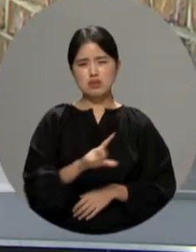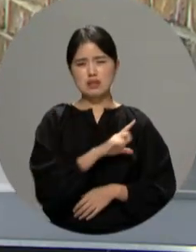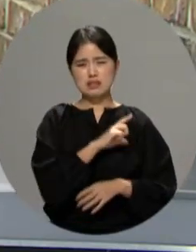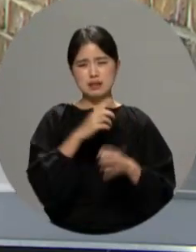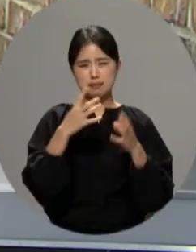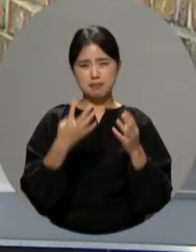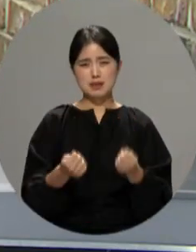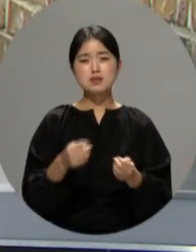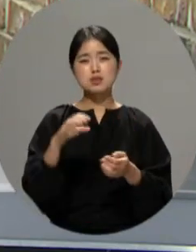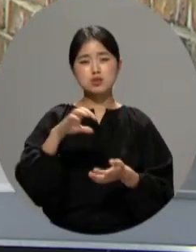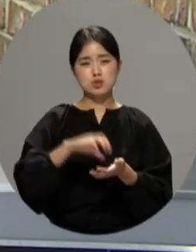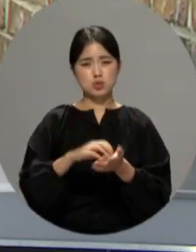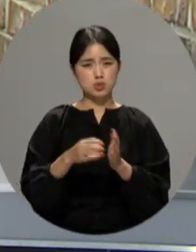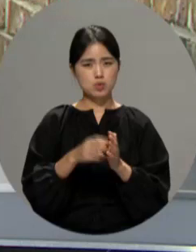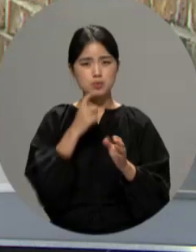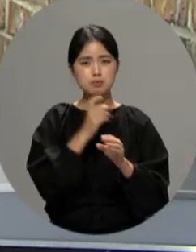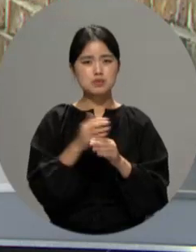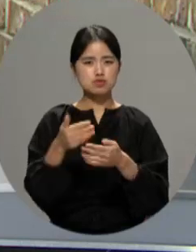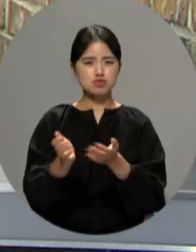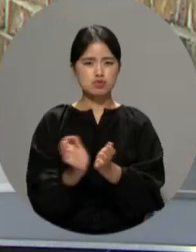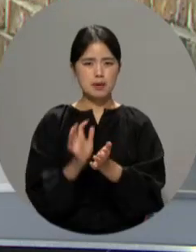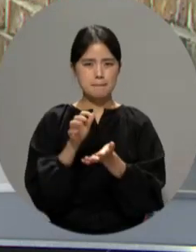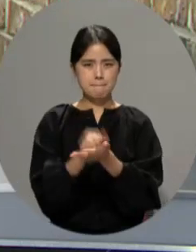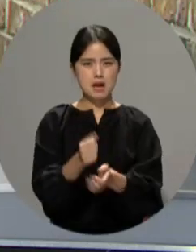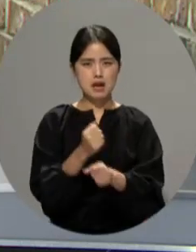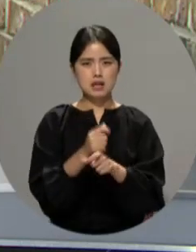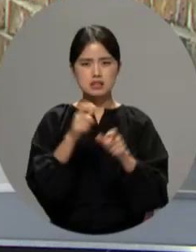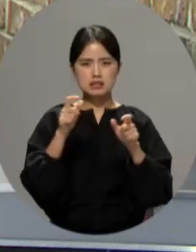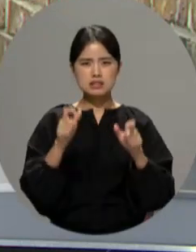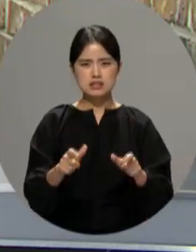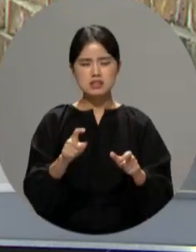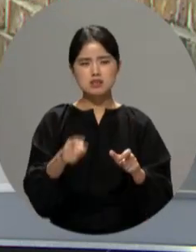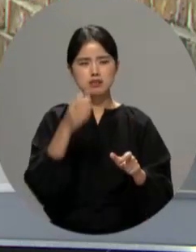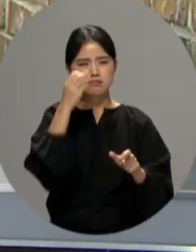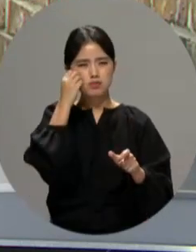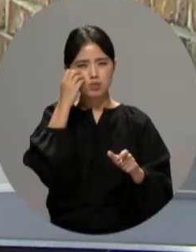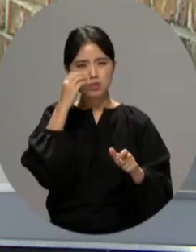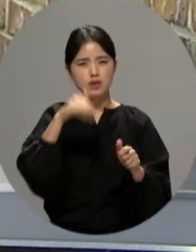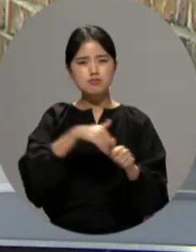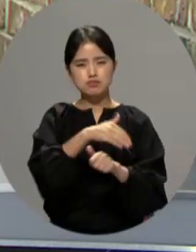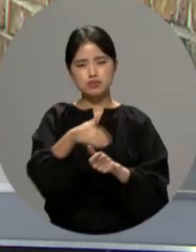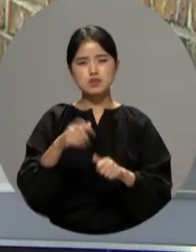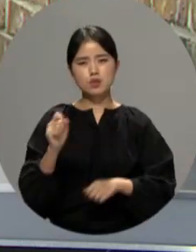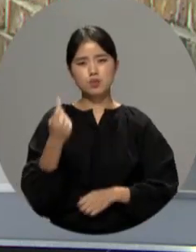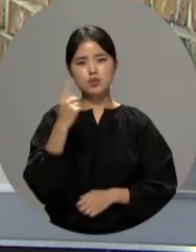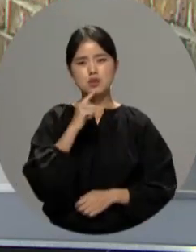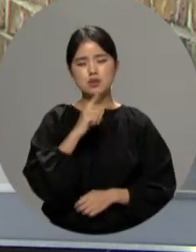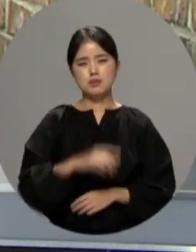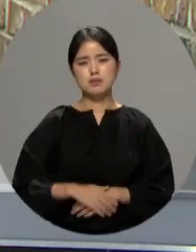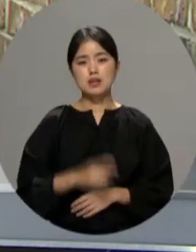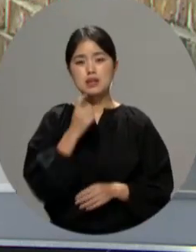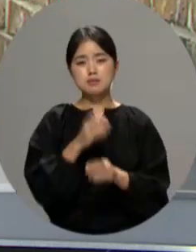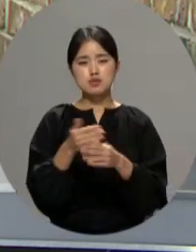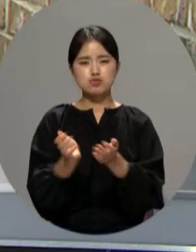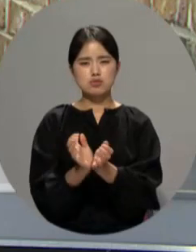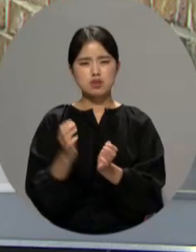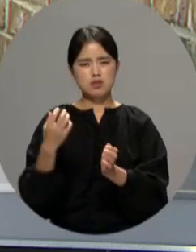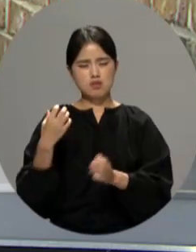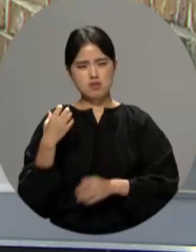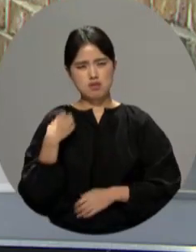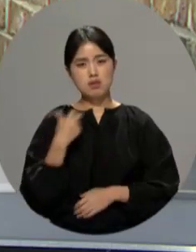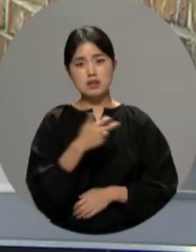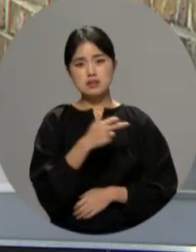높은 비율인데요. 민주당이 장악한 지역 정가의 독특한 구조가 원인으로 꼽힙니다. 민주당의 역할론과